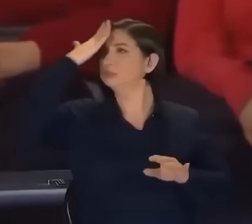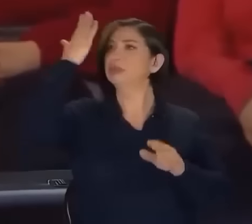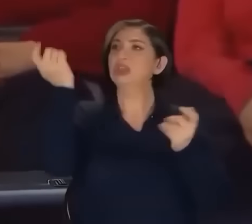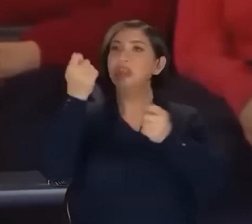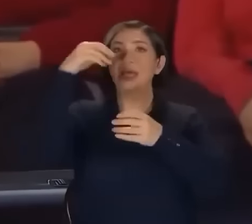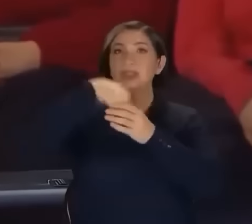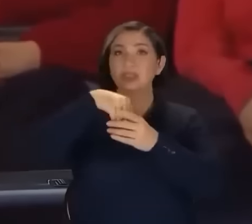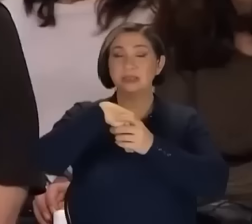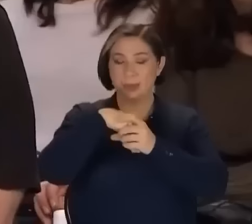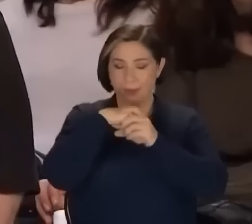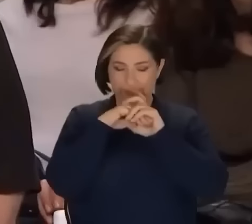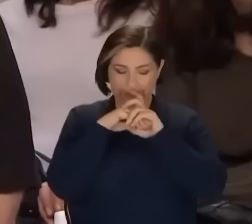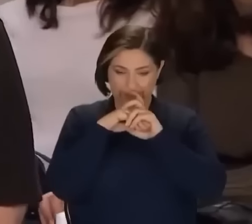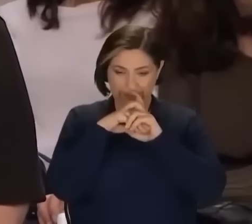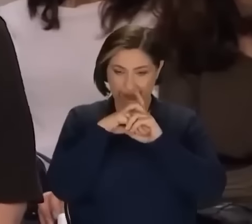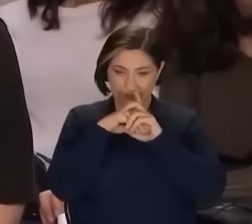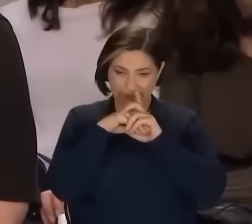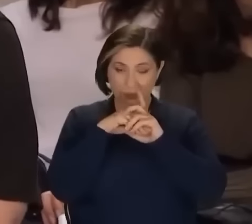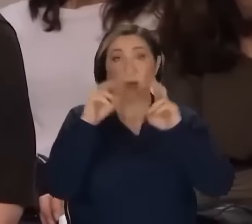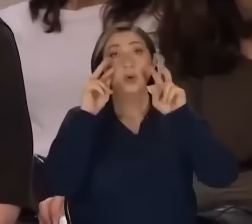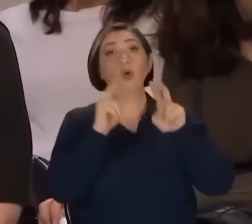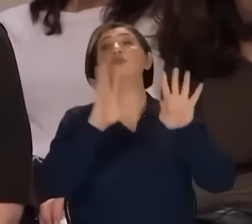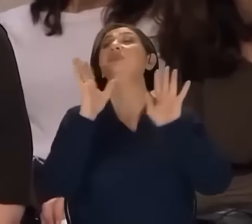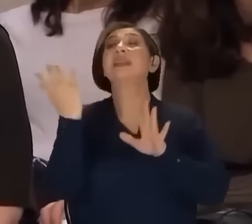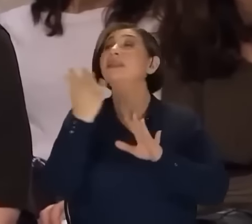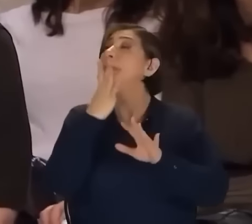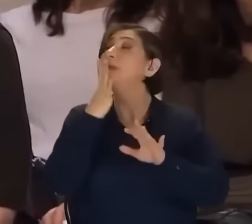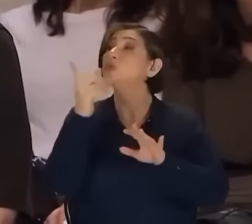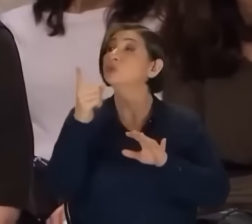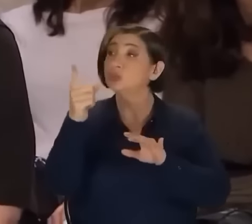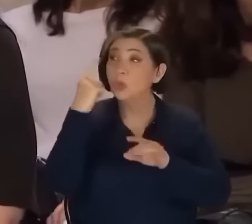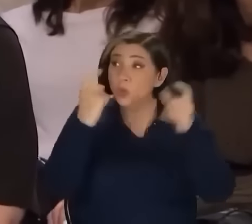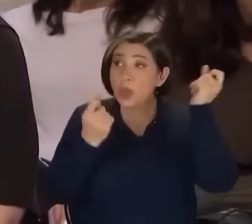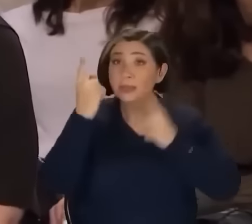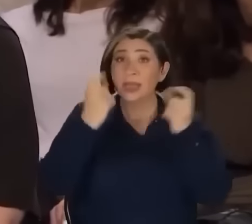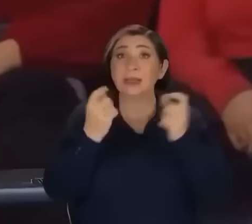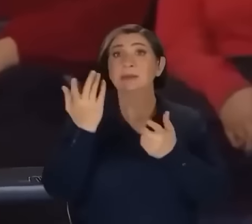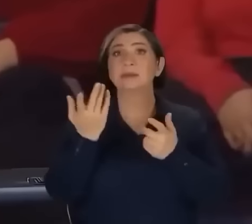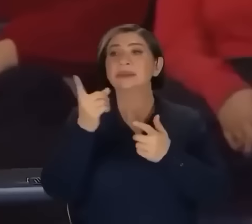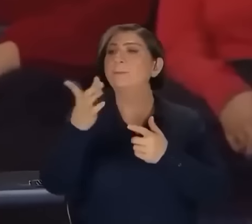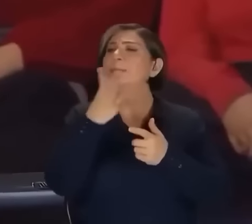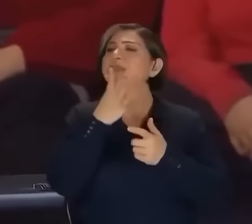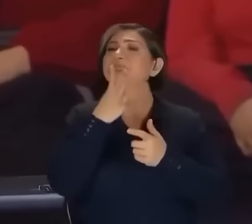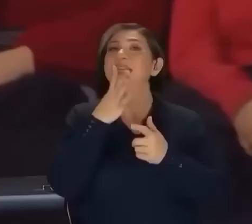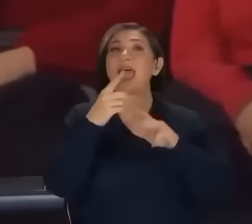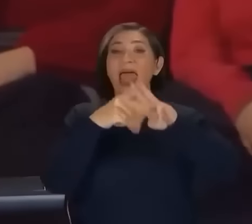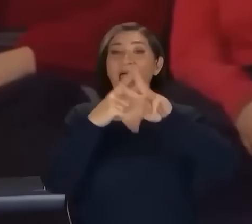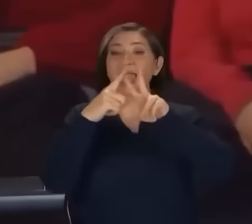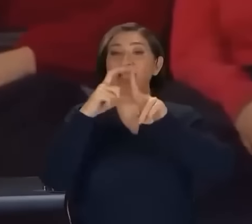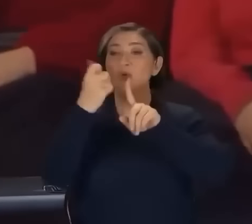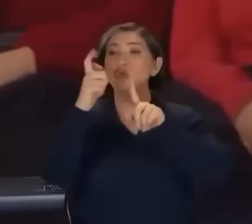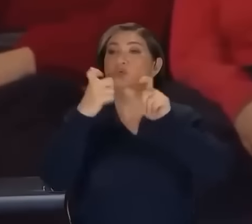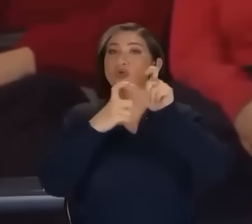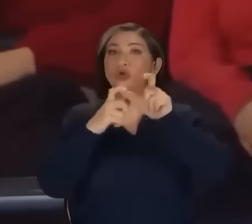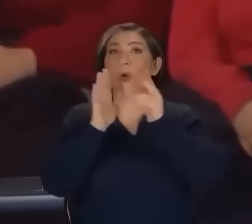arasında Eee görülmeyecek Nereden biliyorsun bir yandan da bunları üret şey bilirs Sen Endülüs köpeği